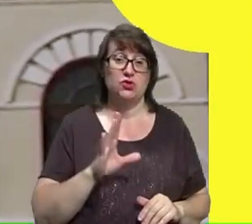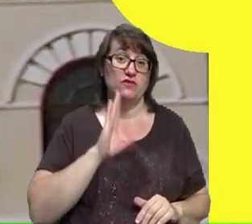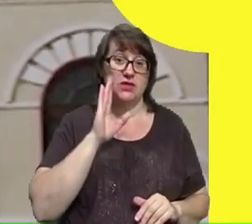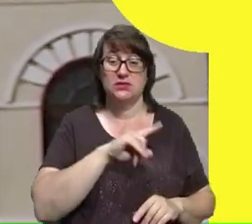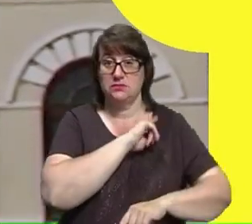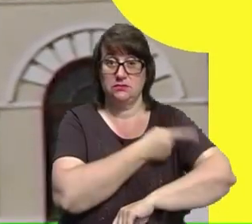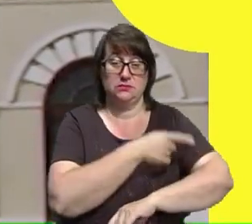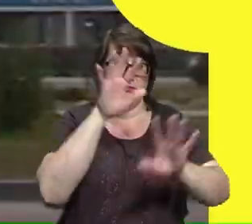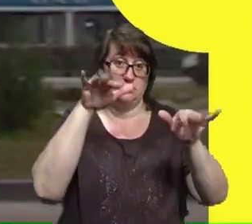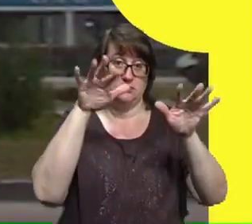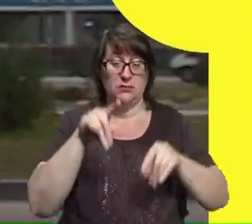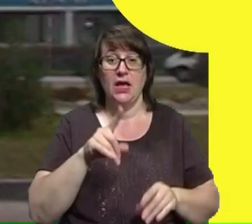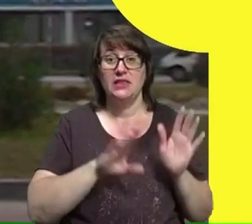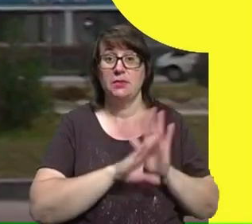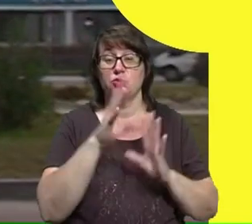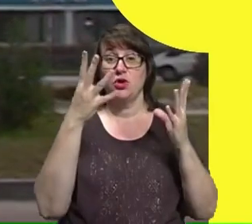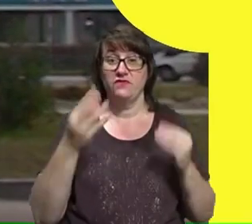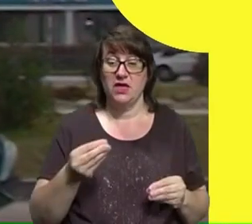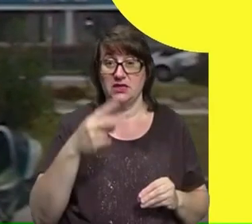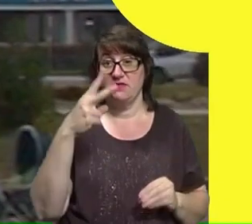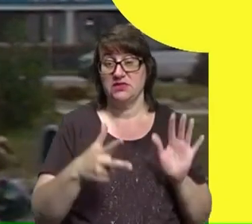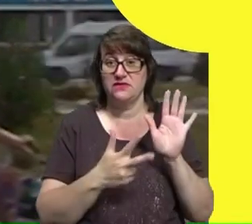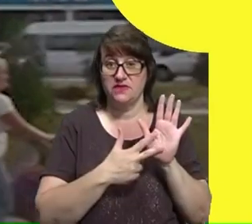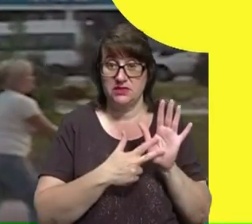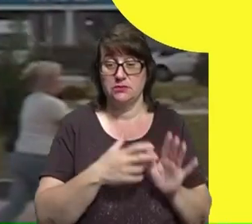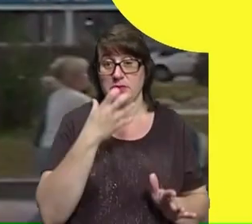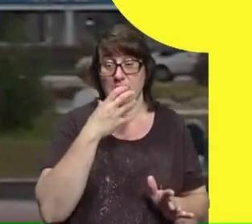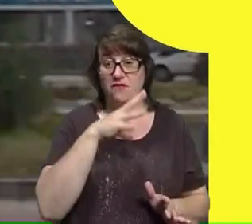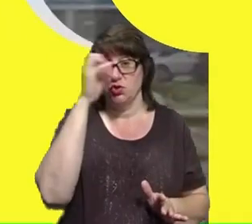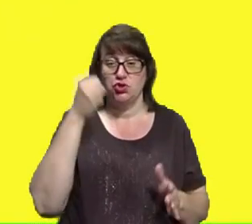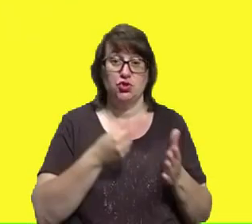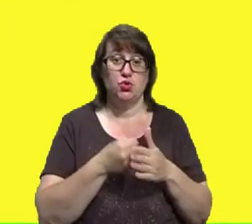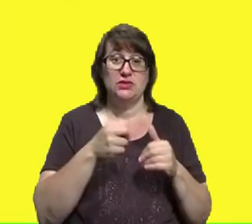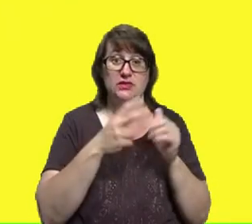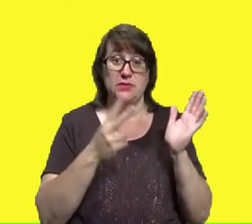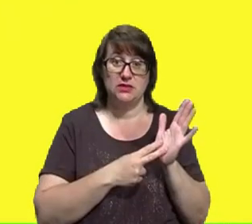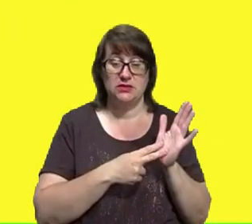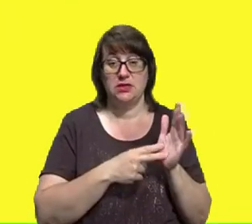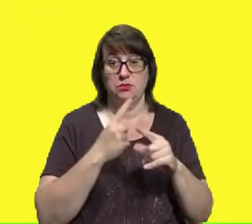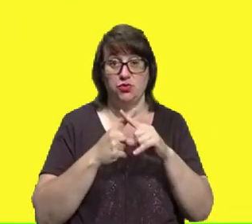Температура удень до 28 градусів тепла, уночі до 17 з позначкою плюс.